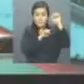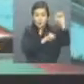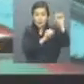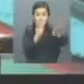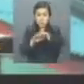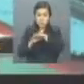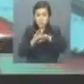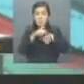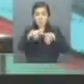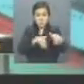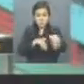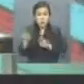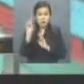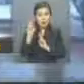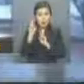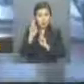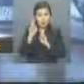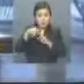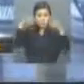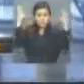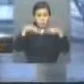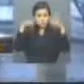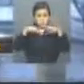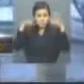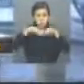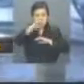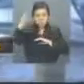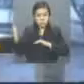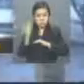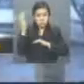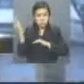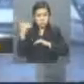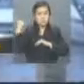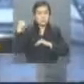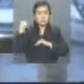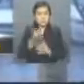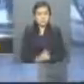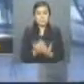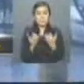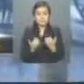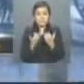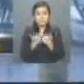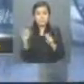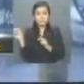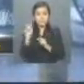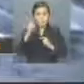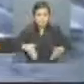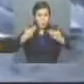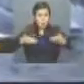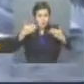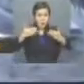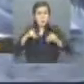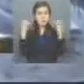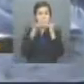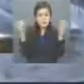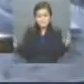ชนให้ระมัดระวังอันตรายจากฝนฟ้าคะนองที่อาจเกิดขึ้นในระยะนี้เนื่องจากความกดอากาศสูงหรือมวลอากาศเย็นกำลังปาน